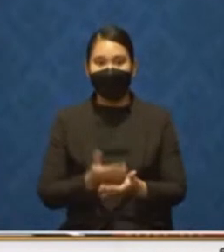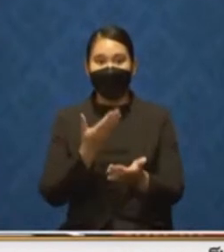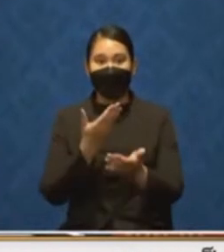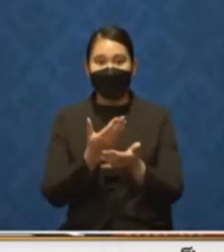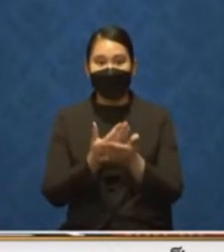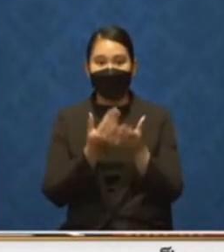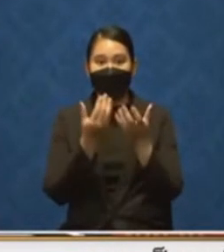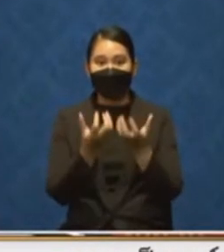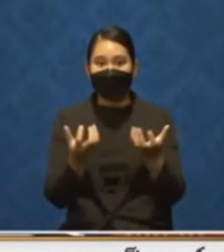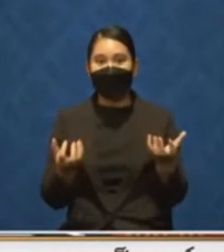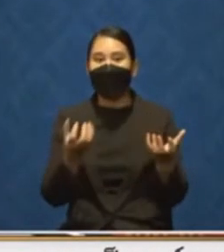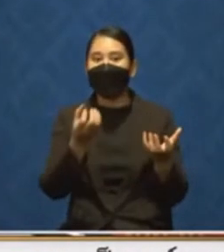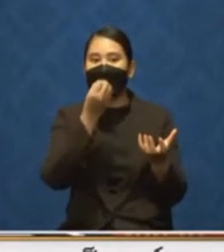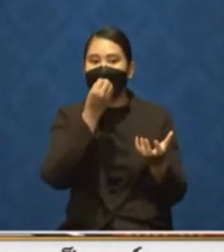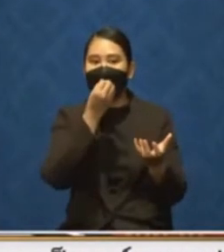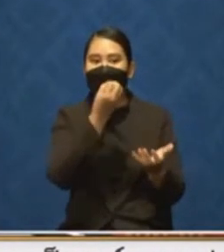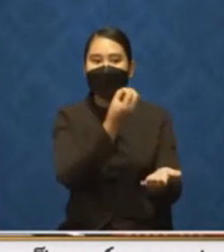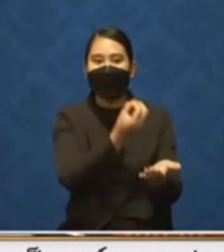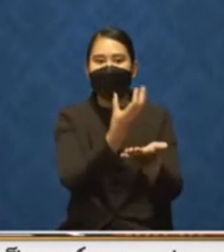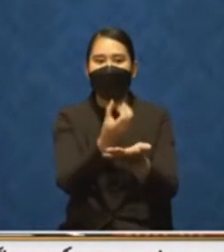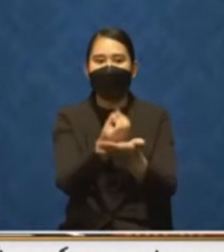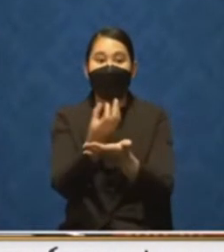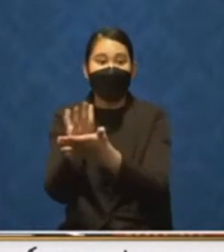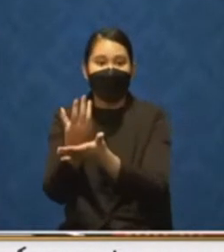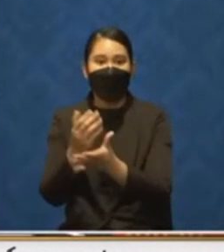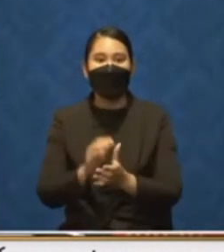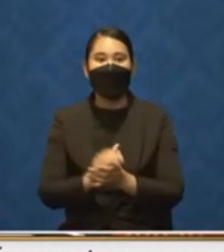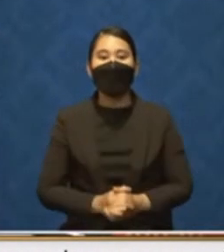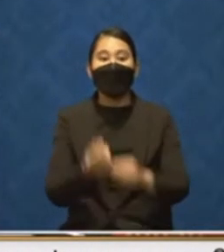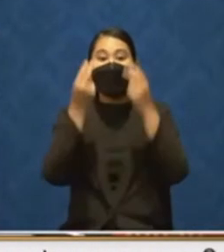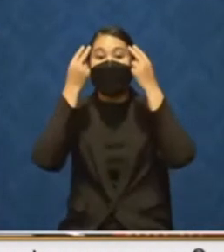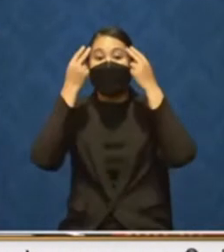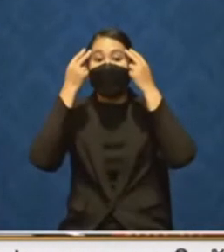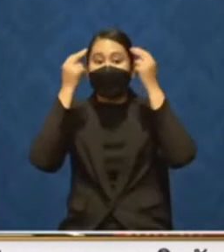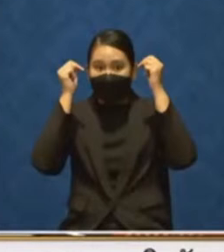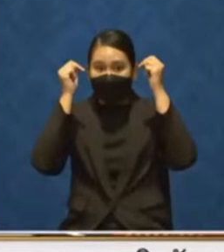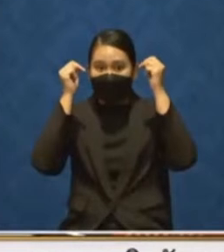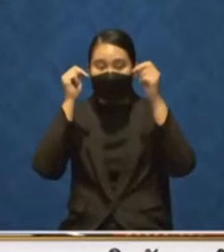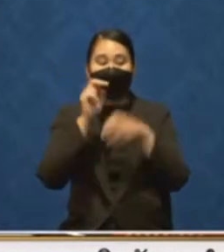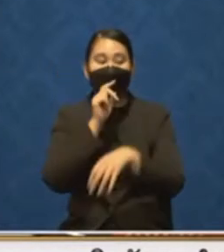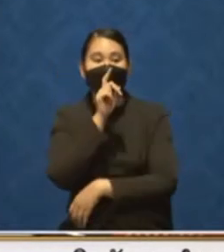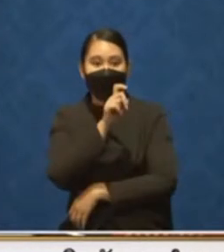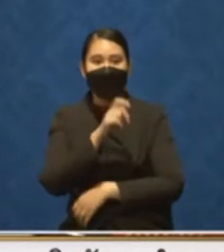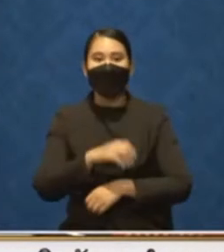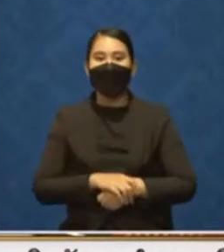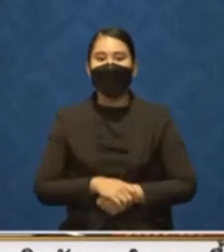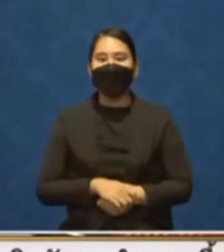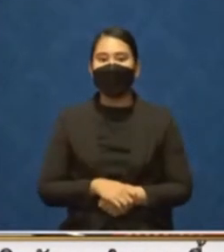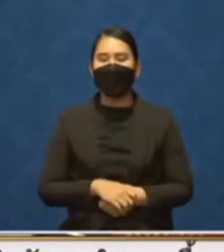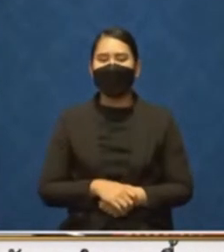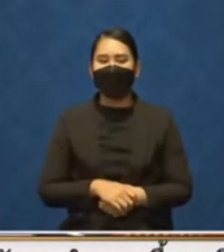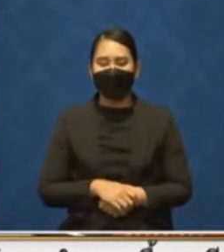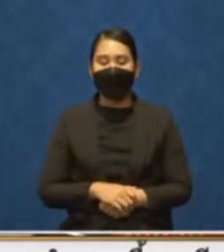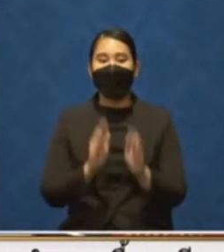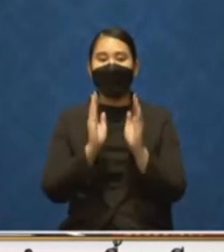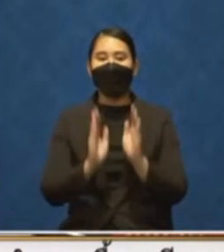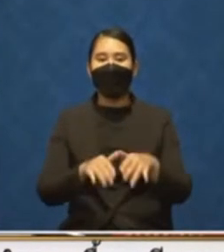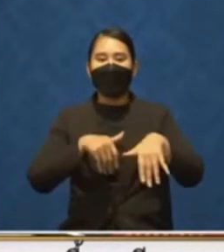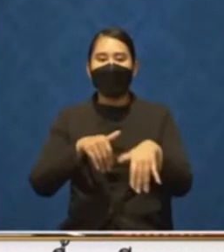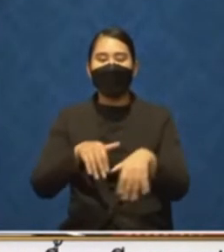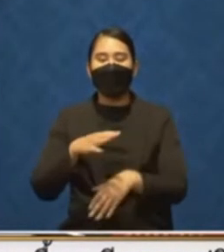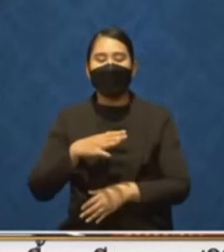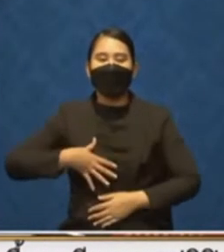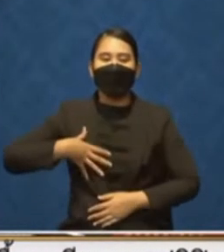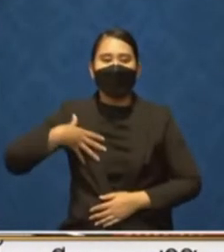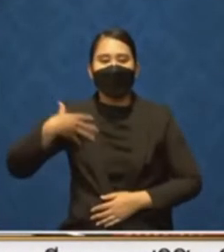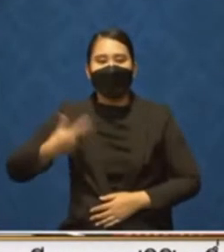ตั้งแต่มีการเก็บข้อมูลมาถ้านายกชิดว่าสิ่งที่ทำให้พี่น้องประชาชนของเรานอนไม่หลับคือ